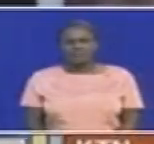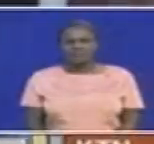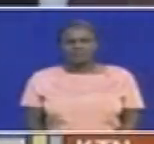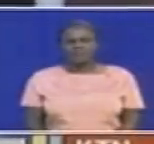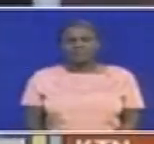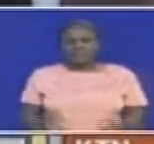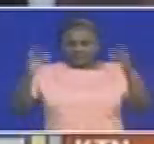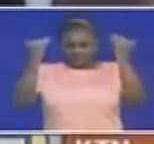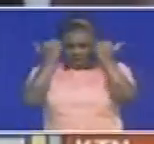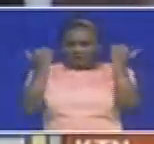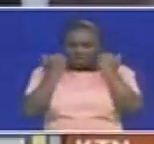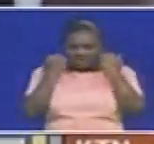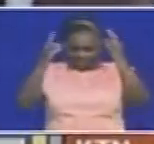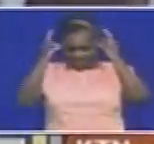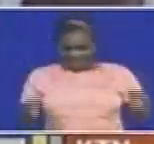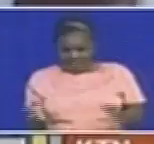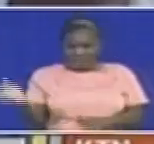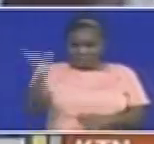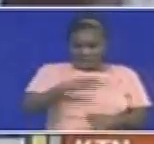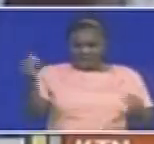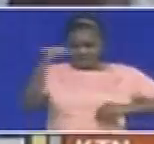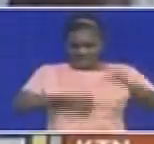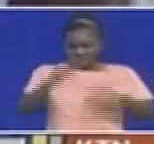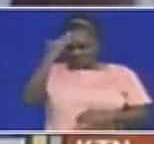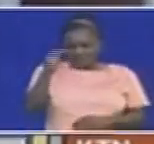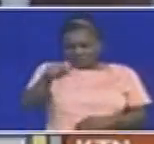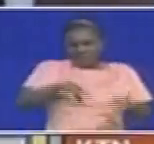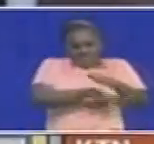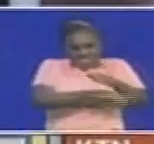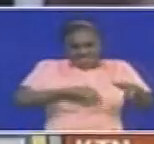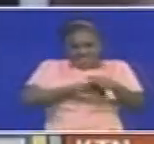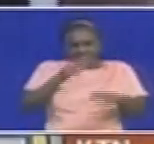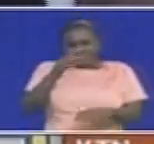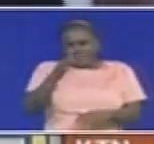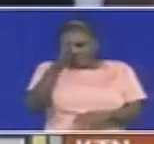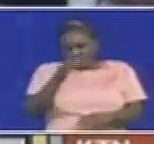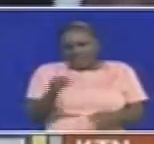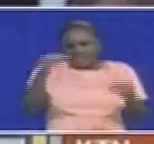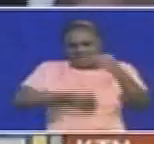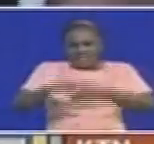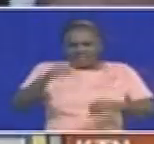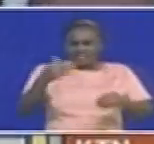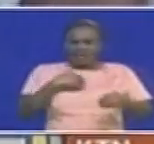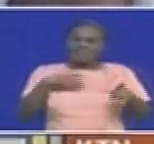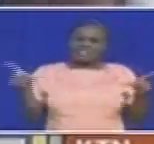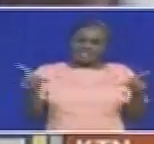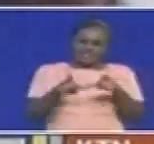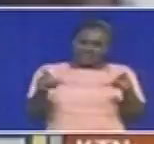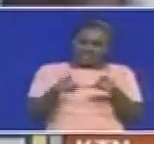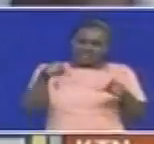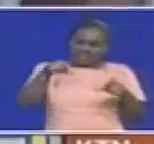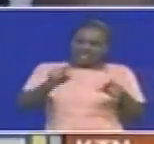Koti imeamua turudi kwa debe kwa sababu walikuwa wametuibia kura. Tunaandikiwa certificate,